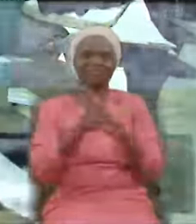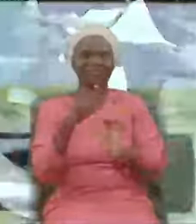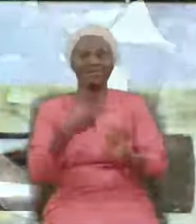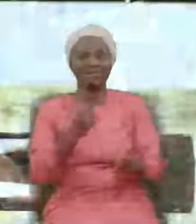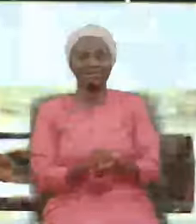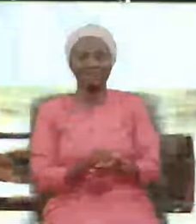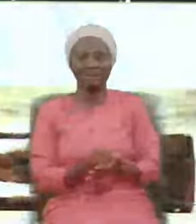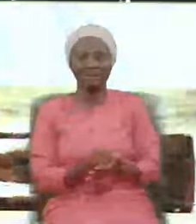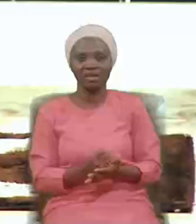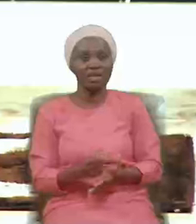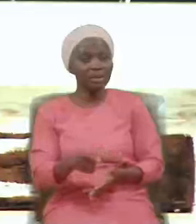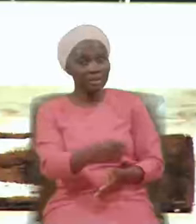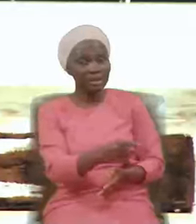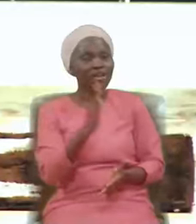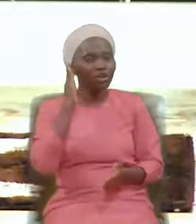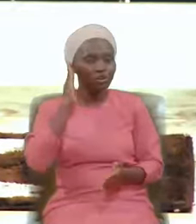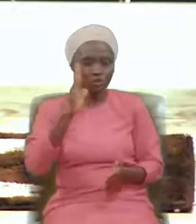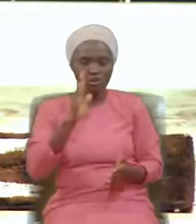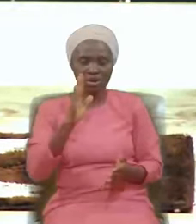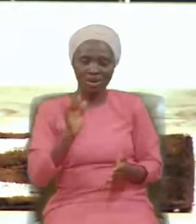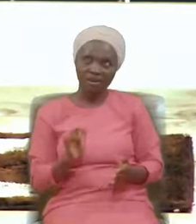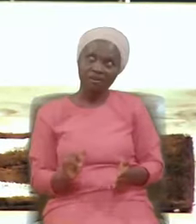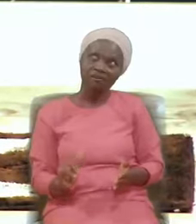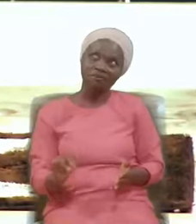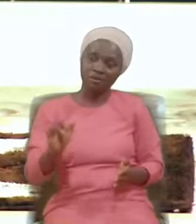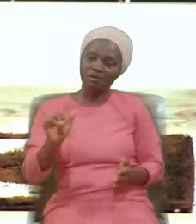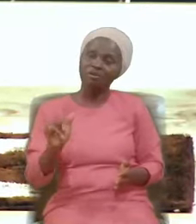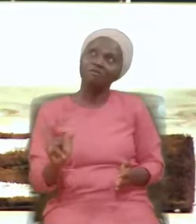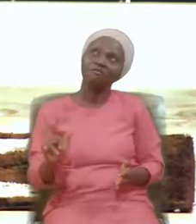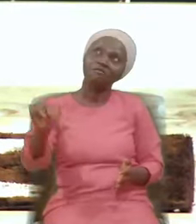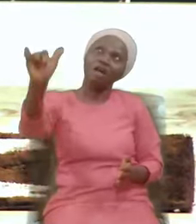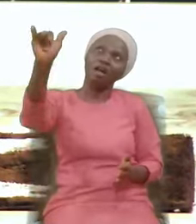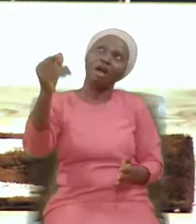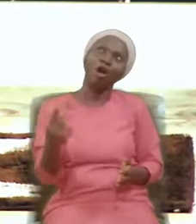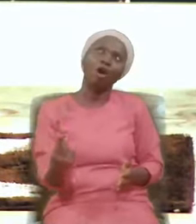Ils prennent le vol comme les aigles.